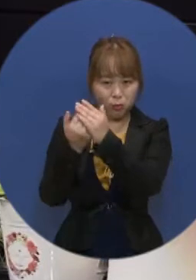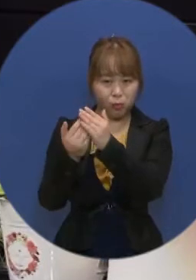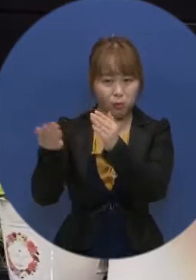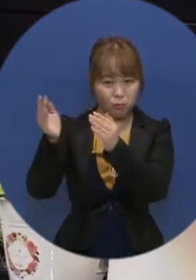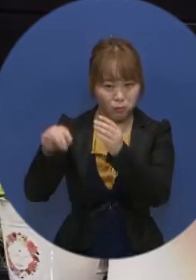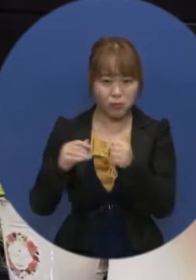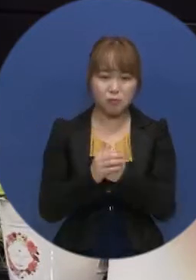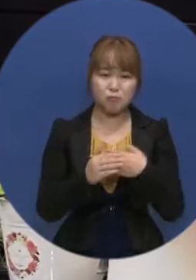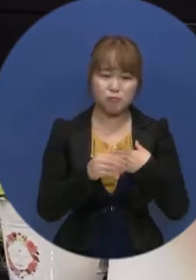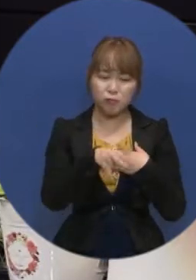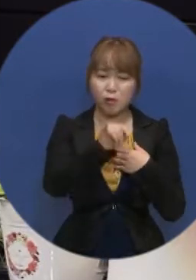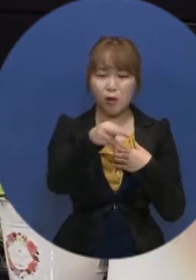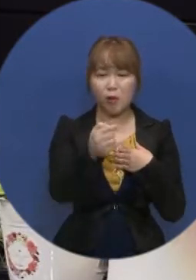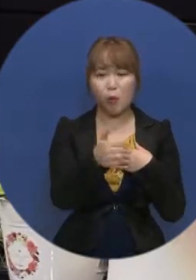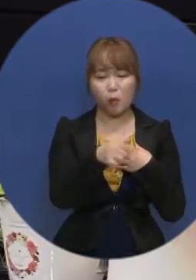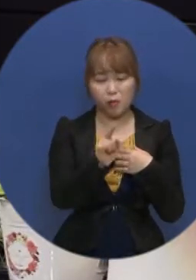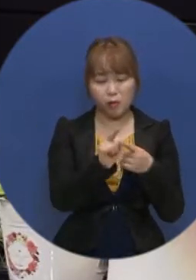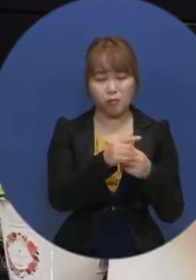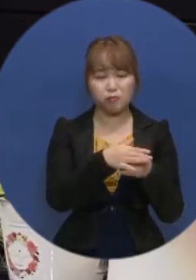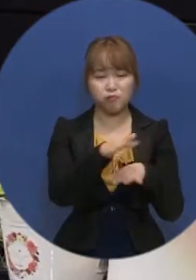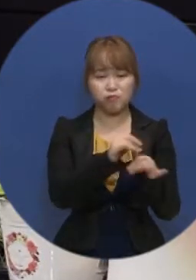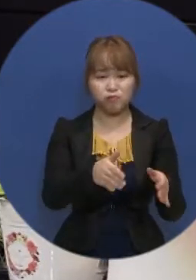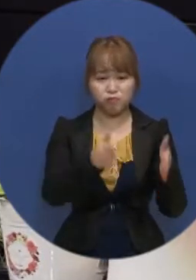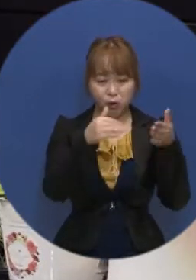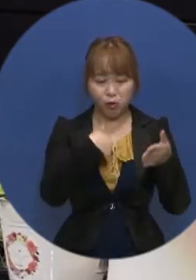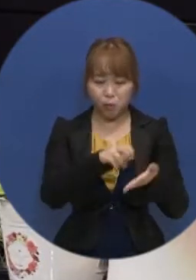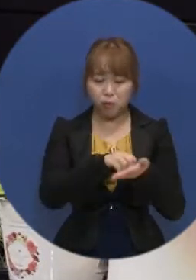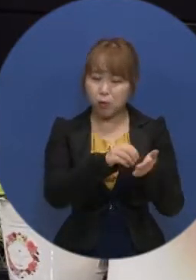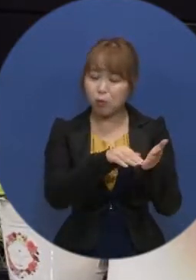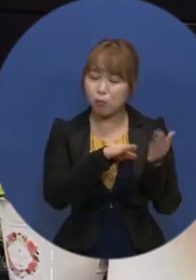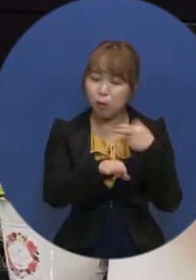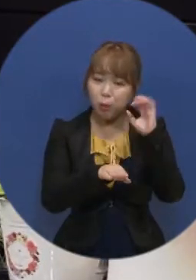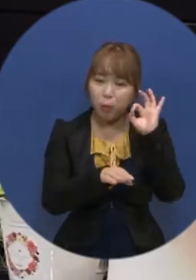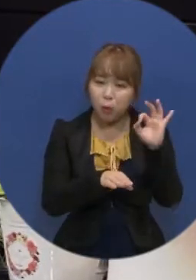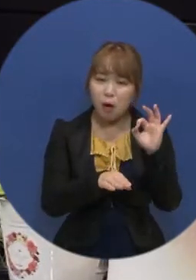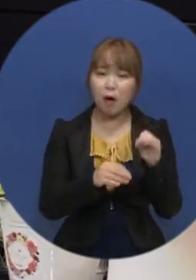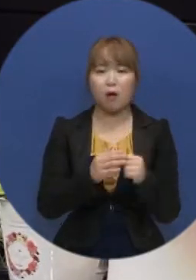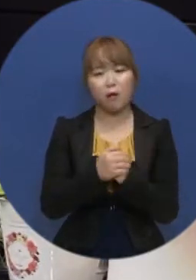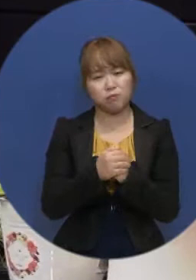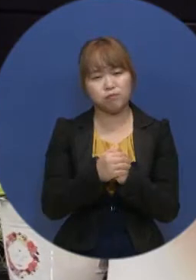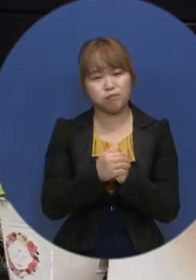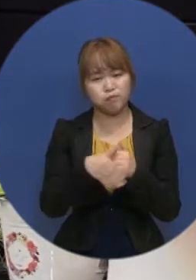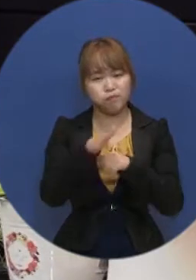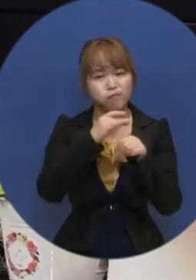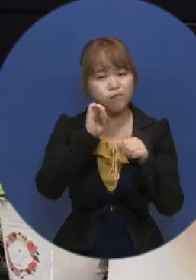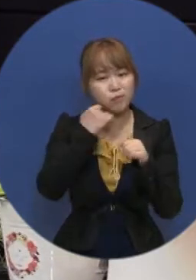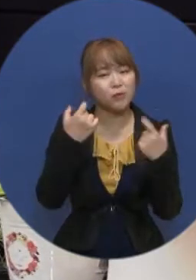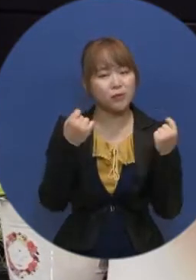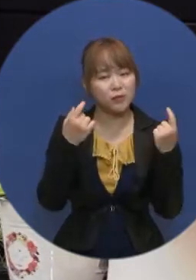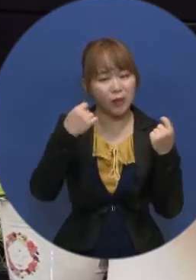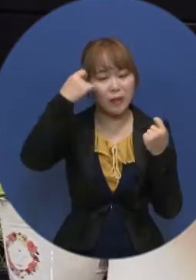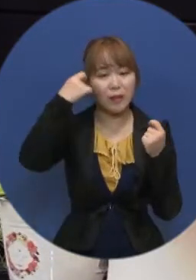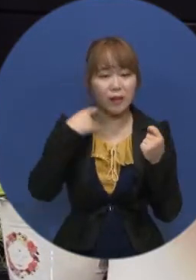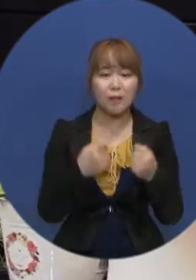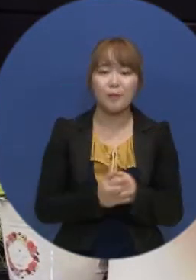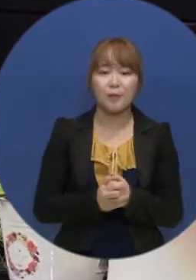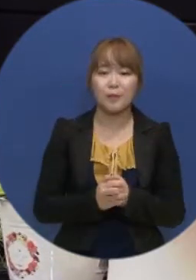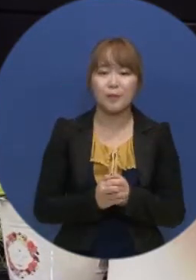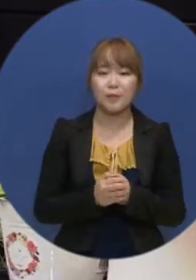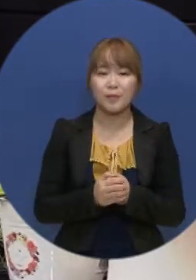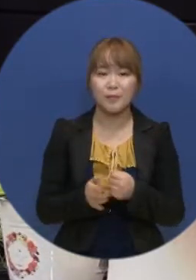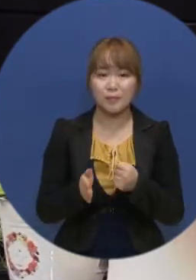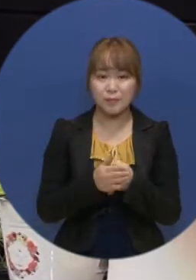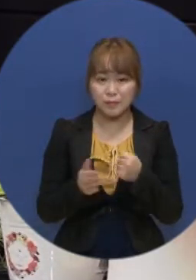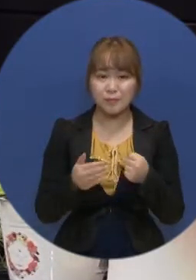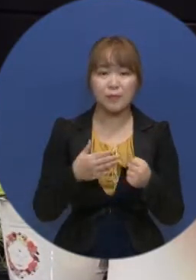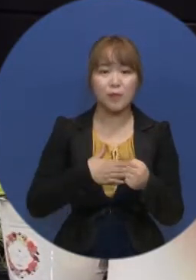네네. 우리 세로나 백화점을 취임하고 보니까 좀 열악한 느낌을 받았습니다. 네. 그래서